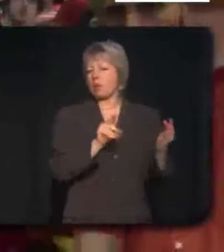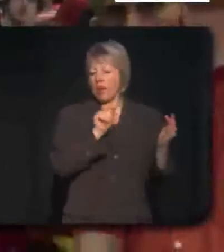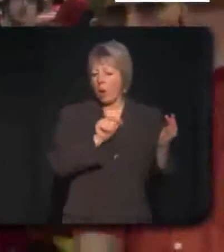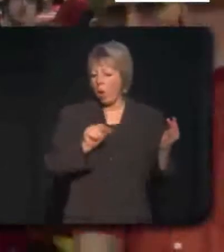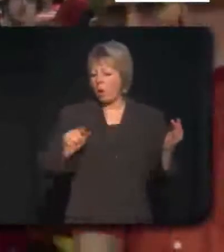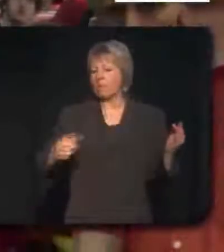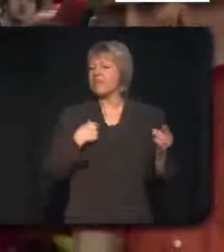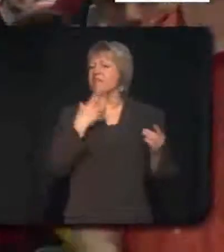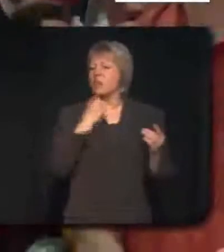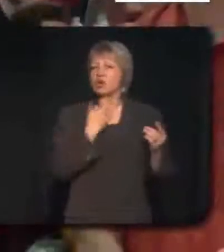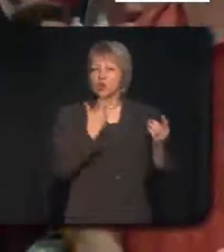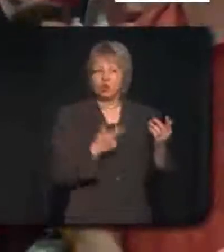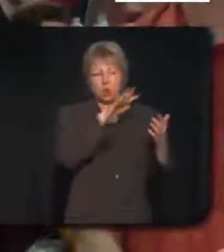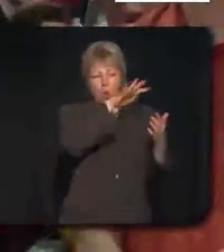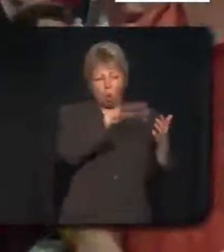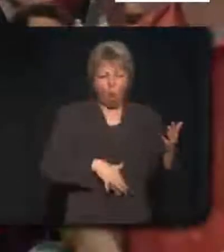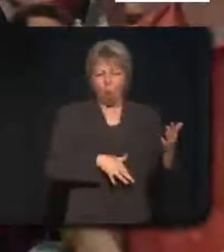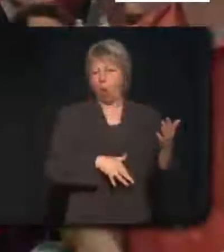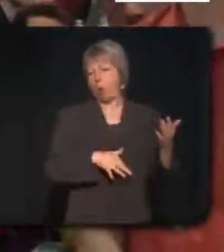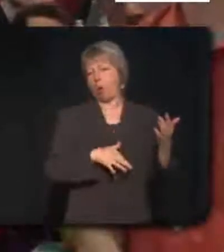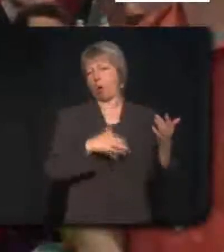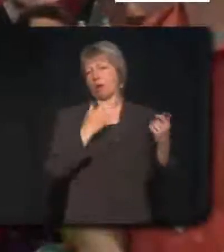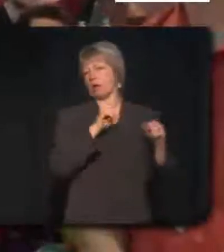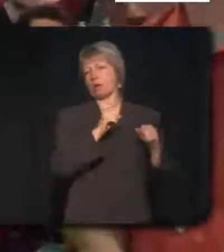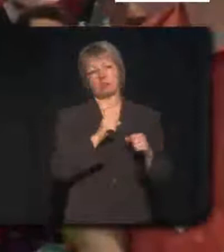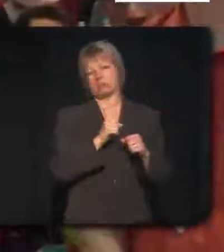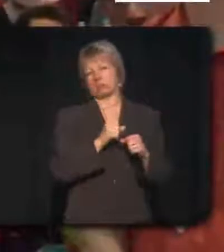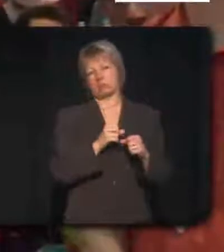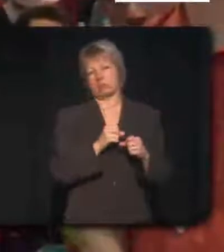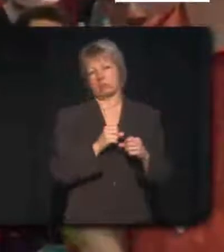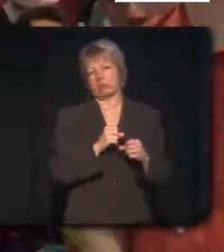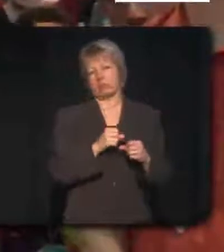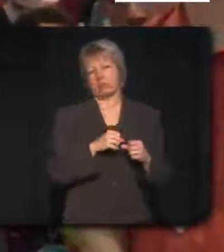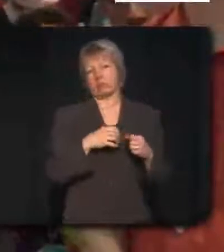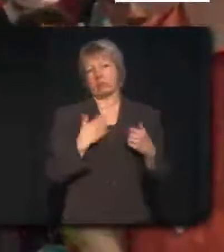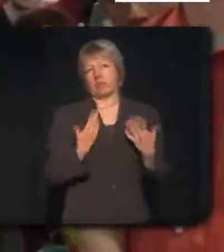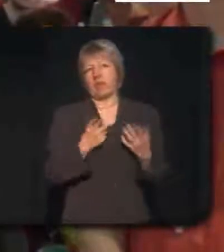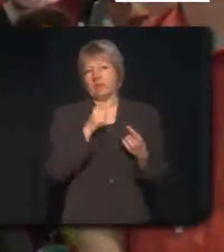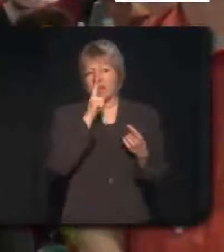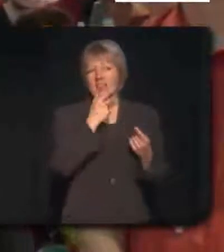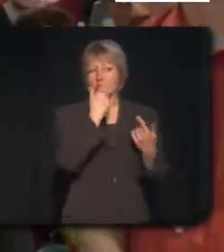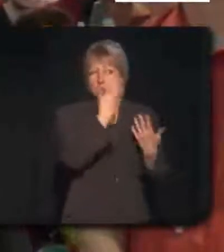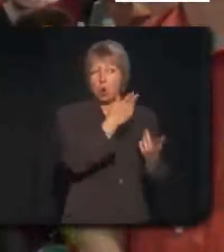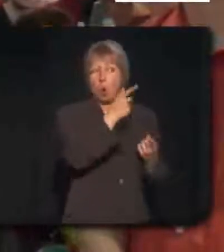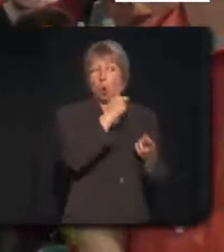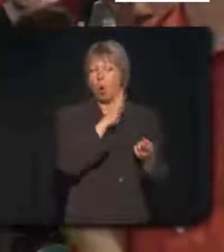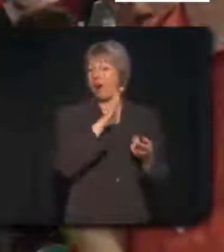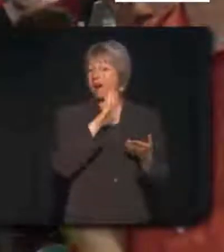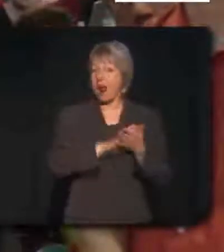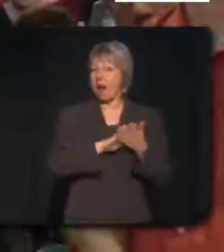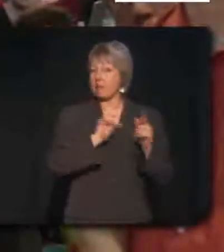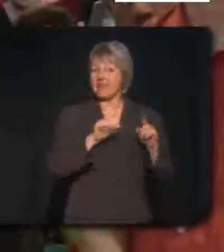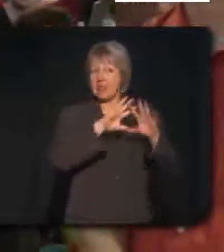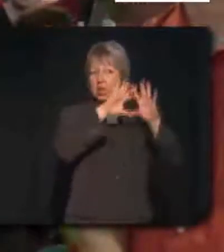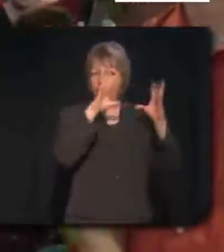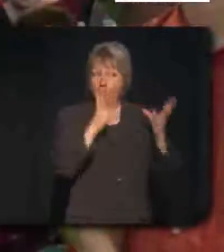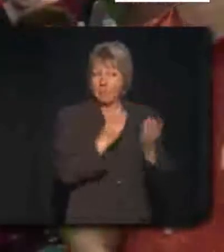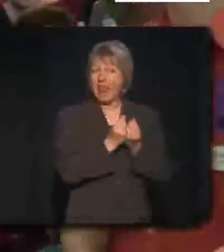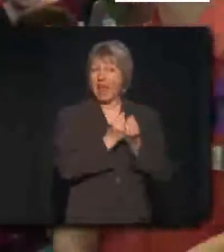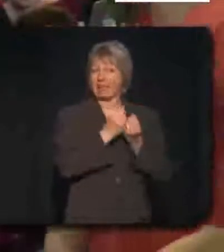er genauso angenommen wird und wenn wir den so nicht durch kriegen dann stimmt den Modulen ab das hat seinen Sinn dass wir das so gemacht haben und ich bitte dass die Versammlung auch zu